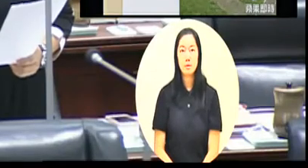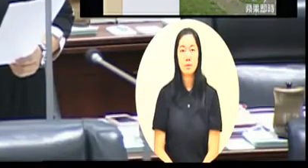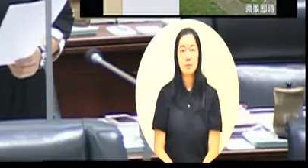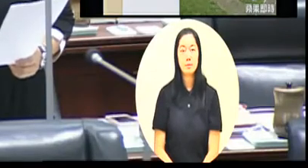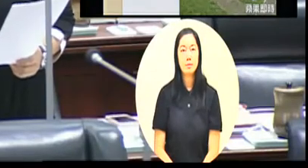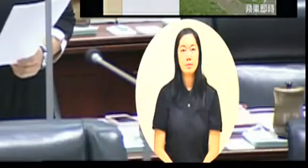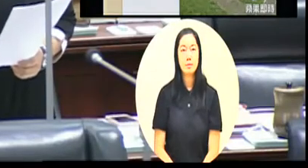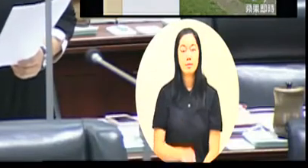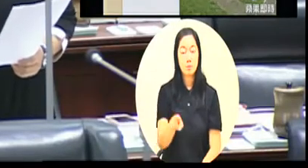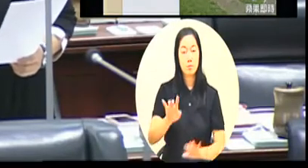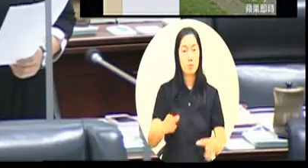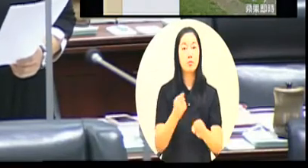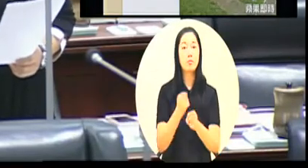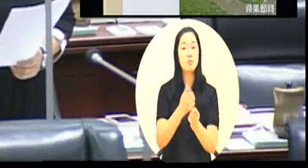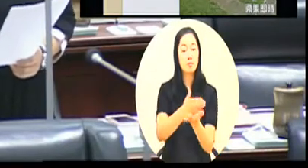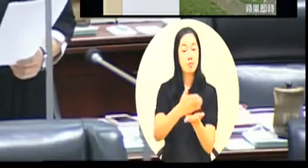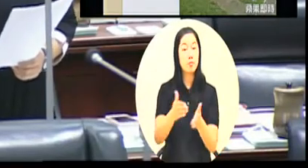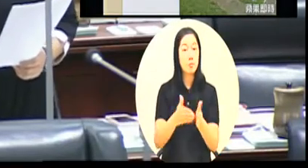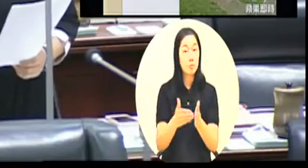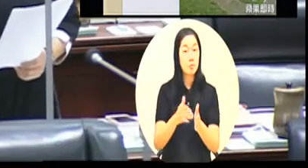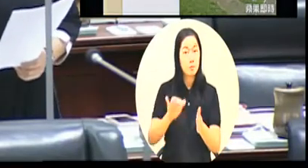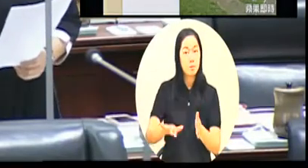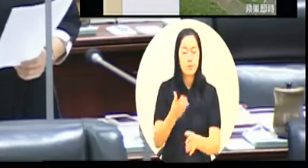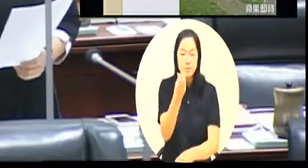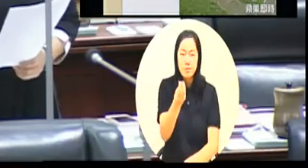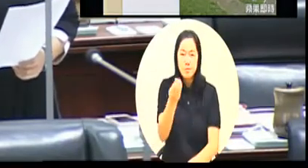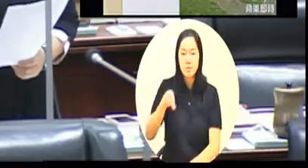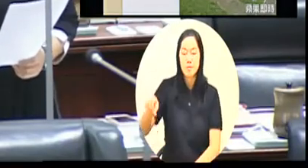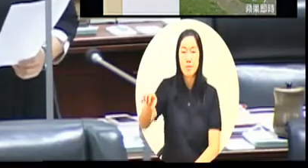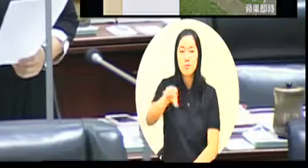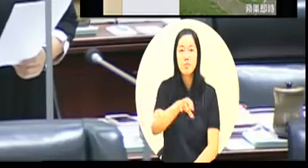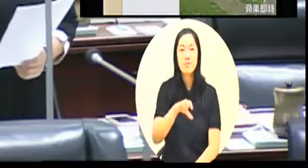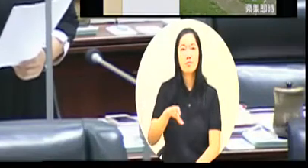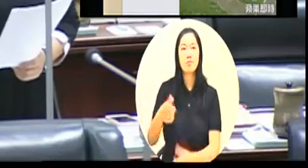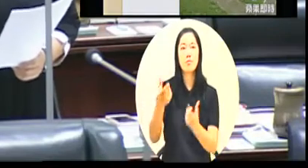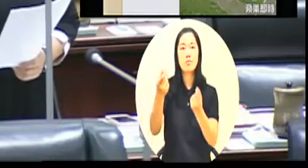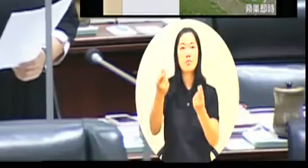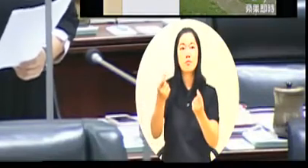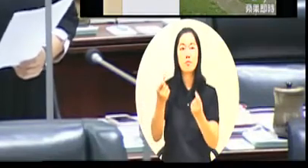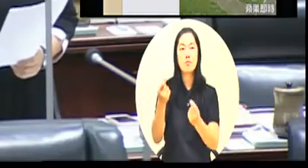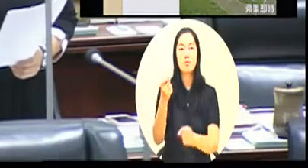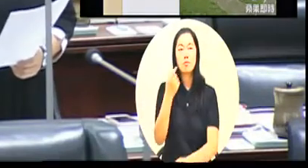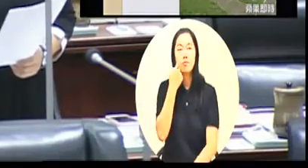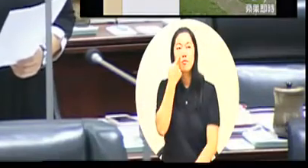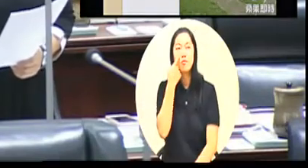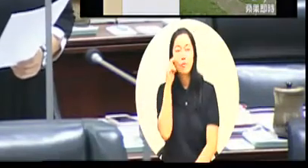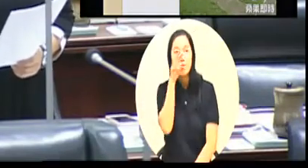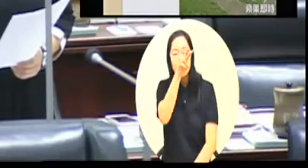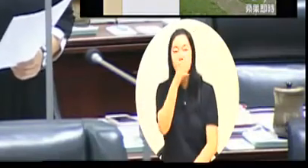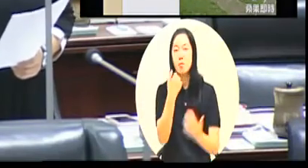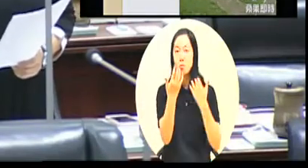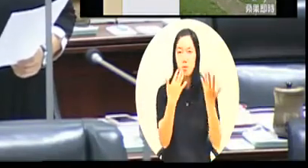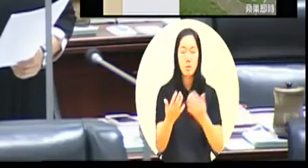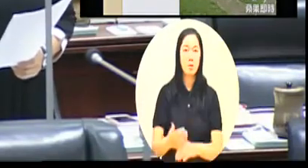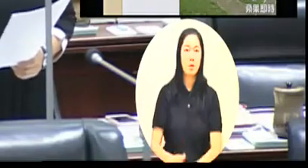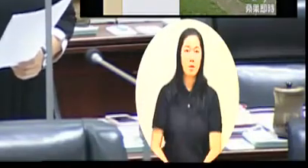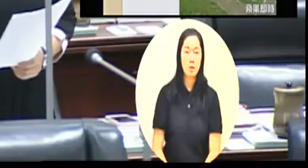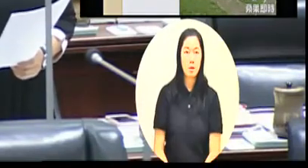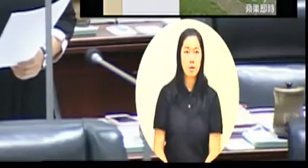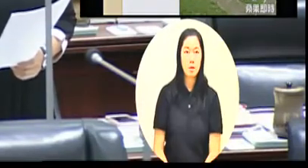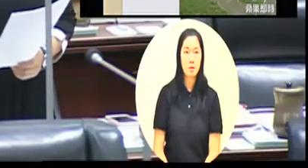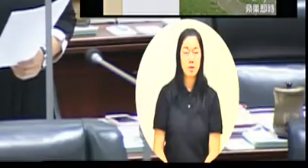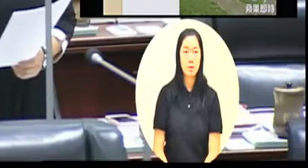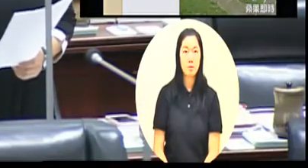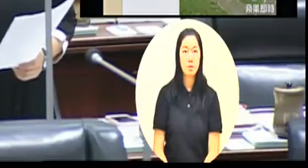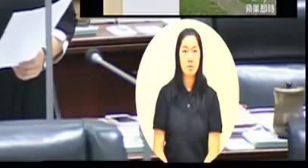现在你们已经做了处理，但是还有部分的地方还是裸露在外面，还是没有完全处理好。我觉得需要一